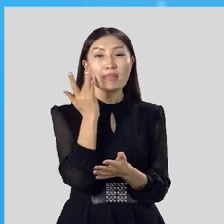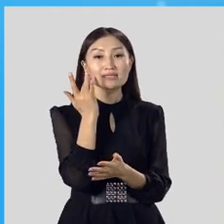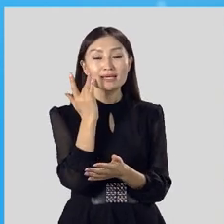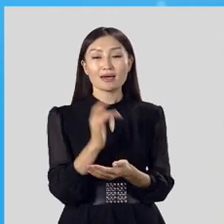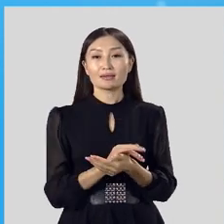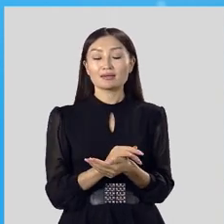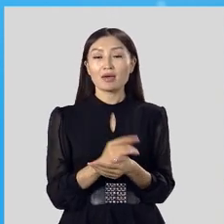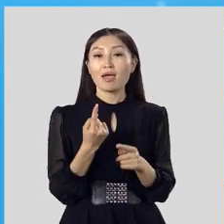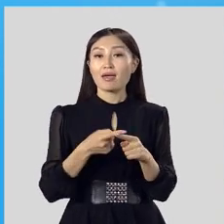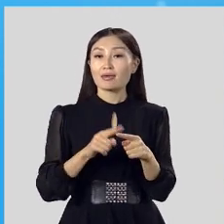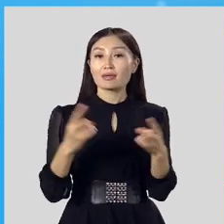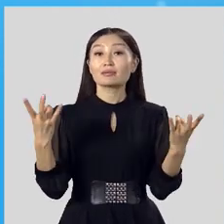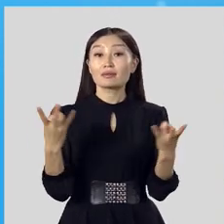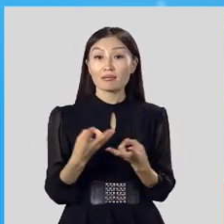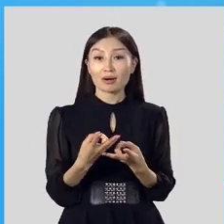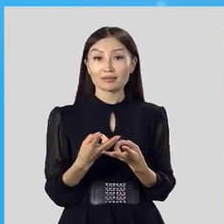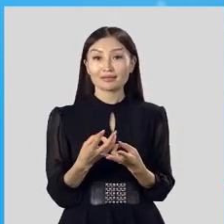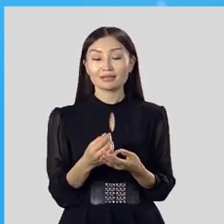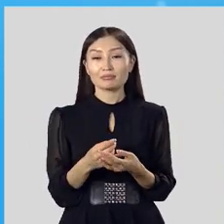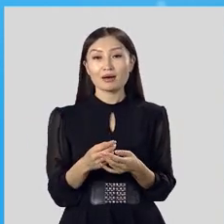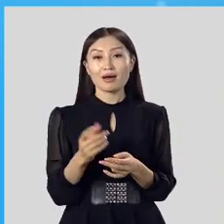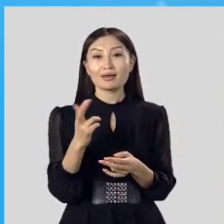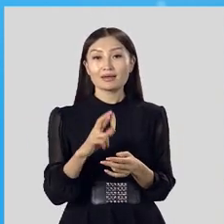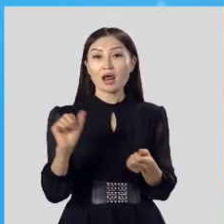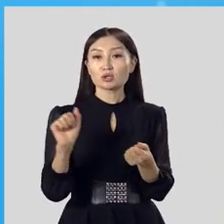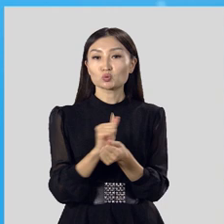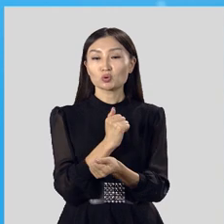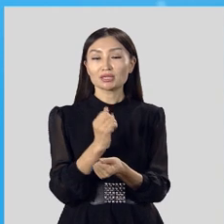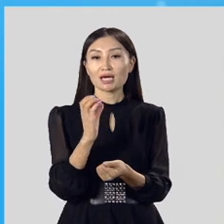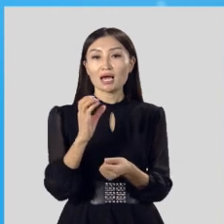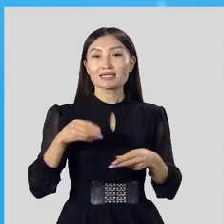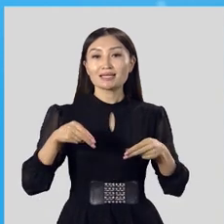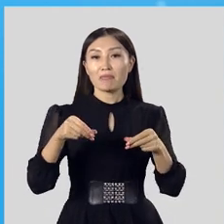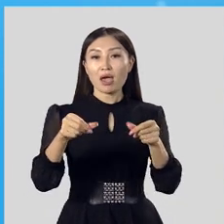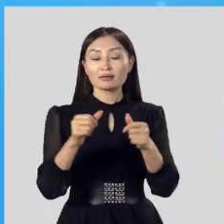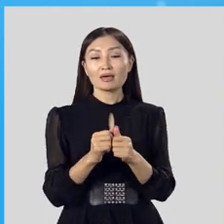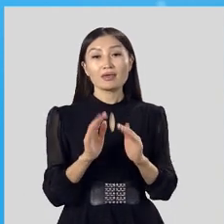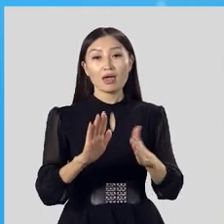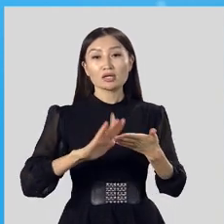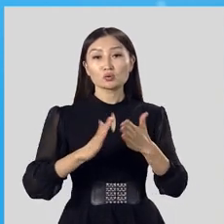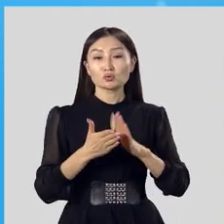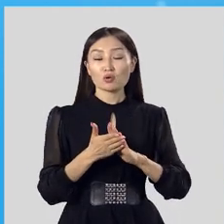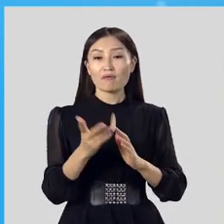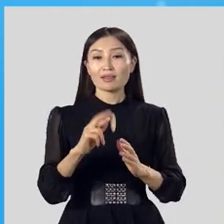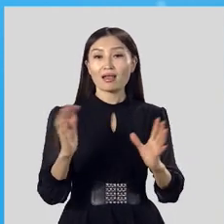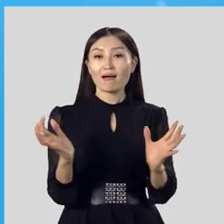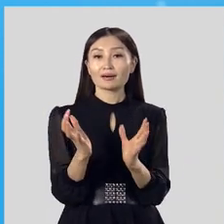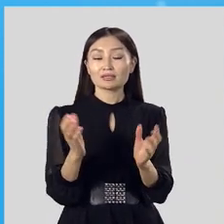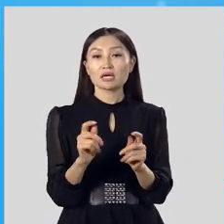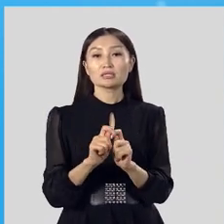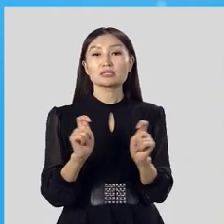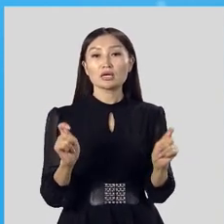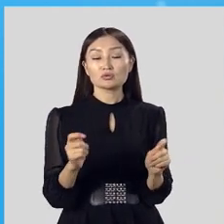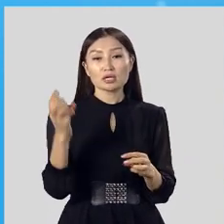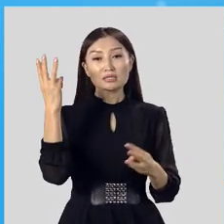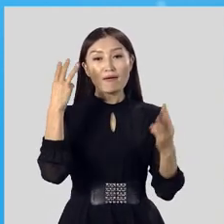постоянным. Это необходимо и для сухих семян. Такие условия для хранения создаются